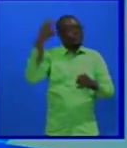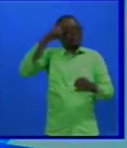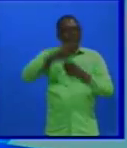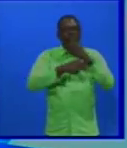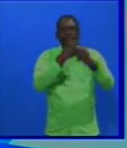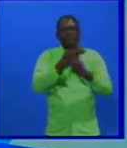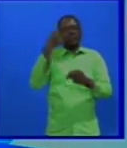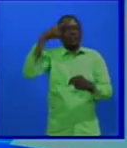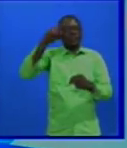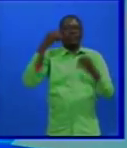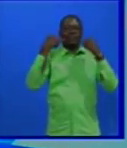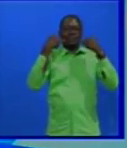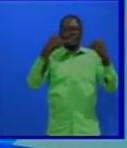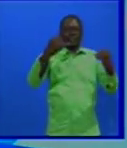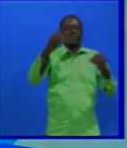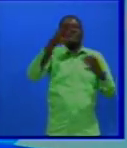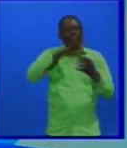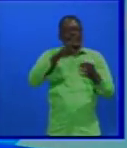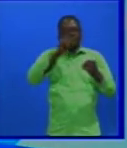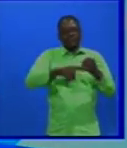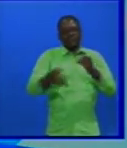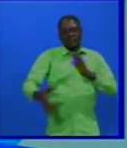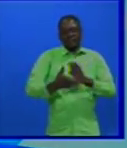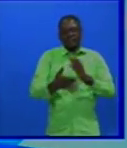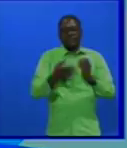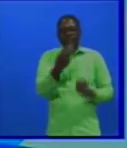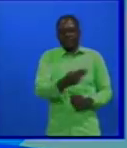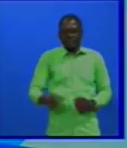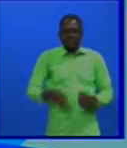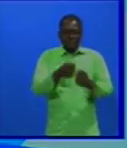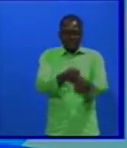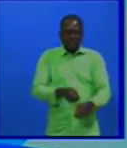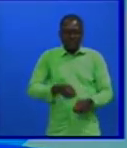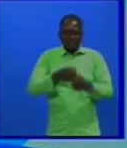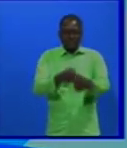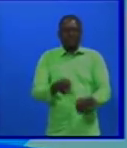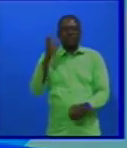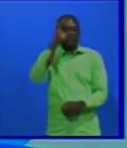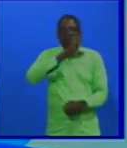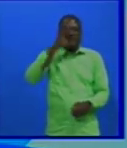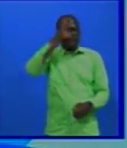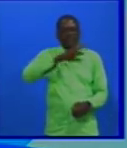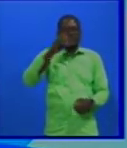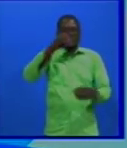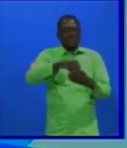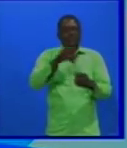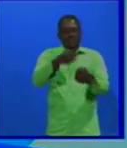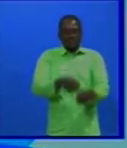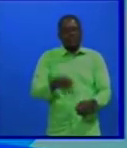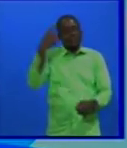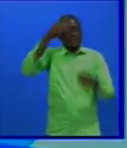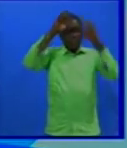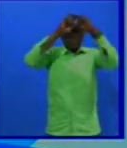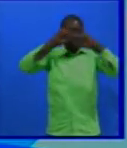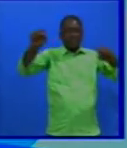été informé des dernières technologies en matière d'agriculture et de recherche agronomique. Avant cette rencontre, le président du Faso avait